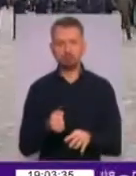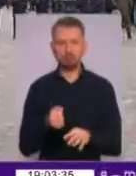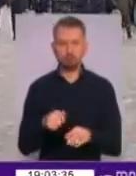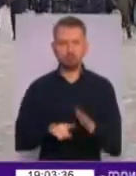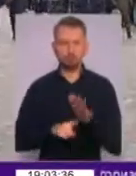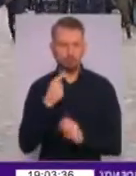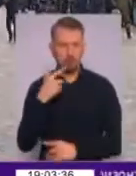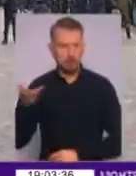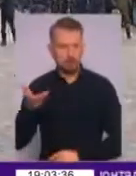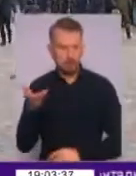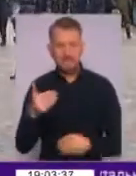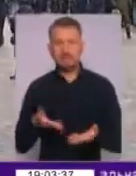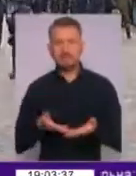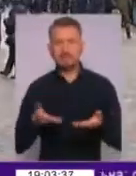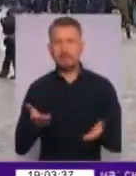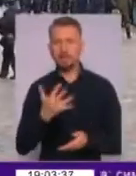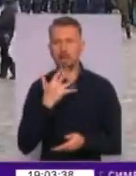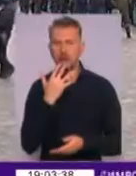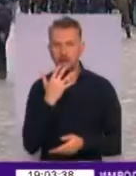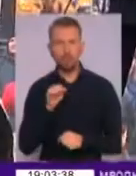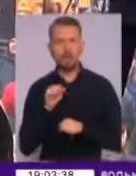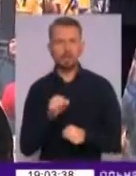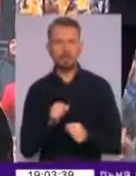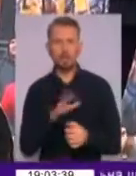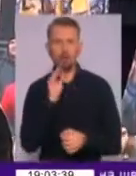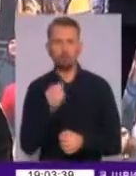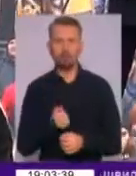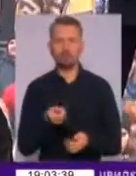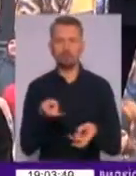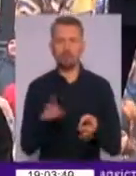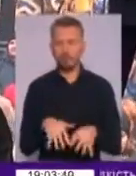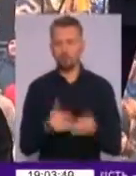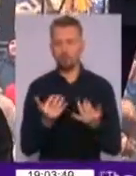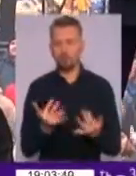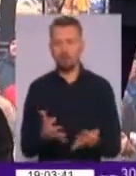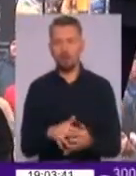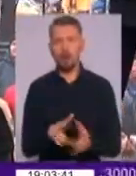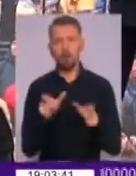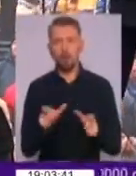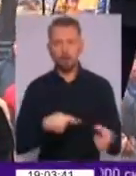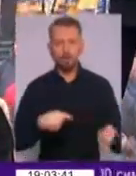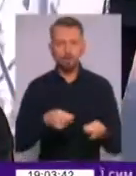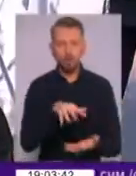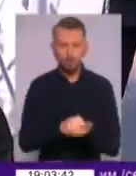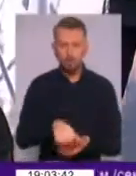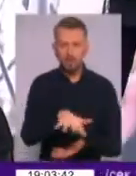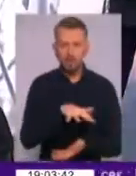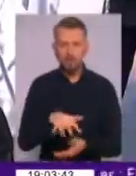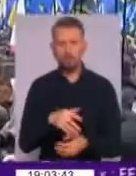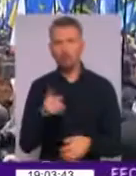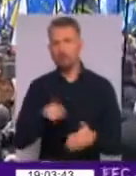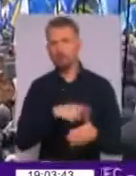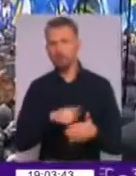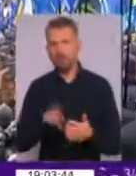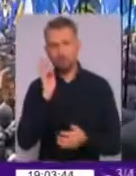мітинг. Зі сцени націоналісти озвучують решту вимог. Блокада торгівлі з окупованими територіями, розірвання дипломатичних відносин з